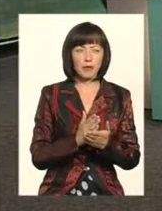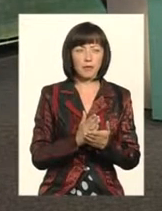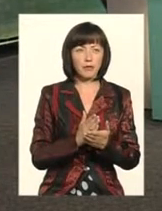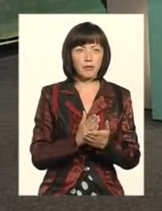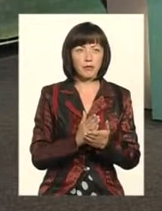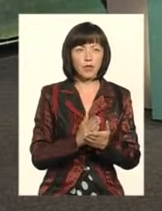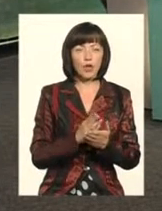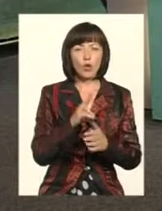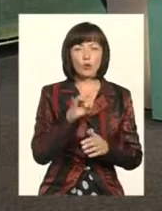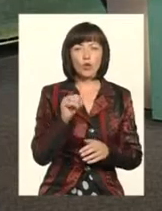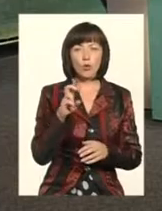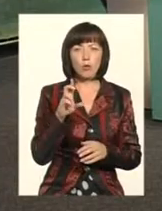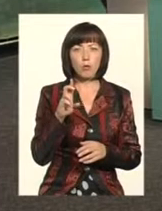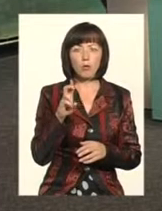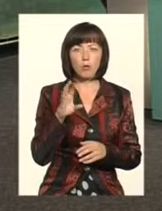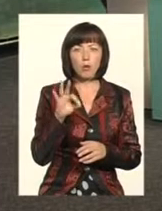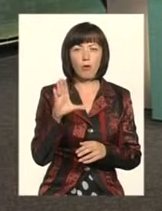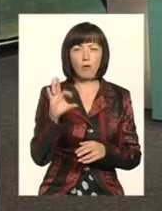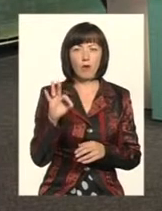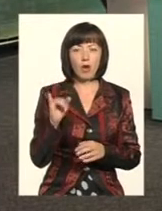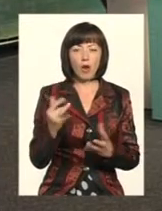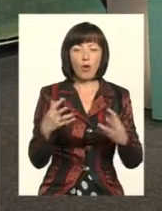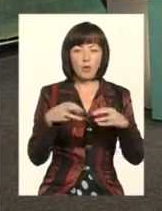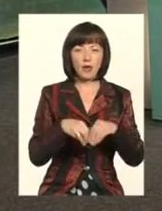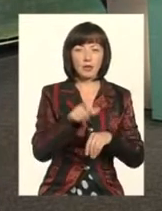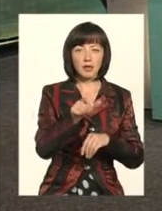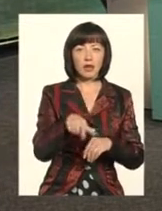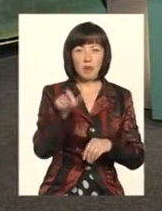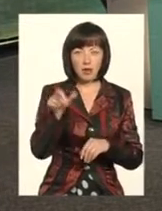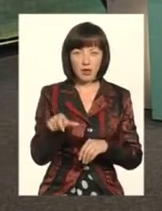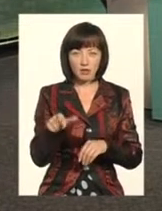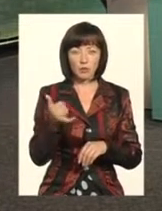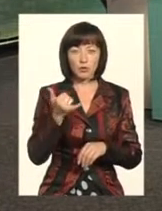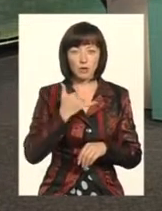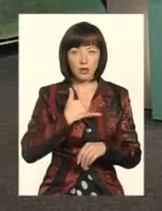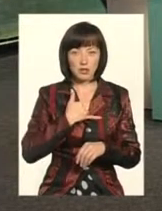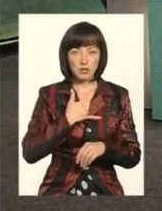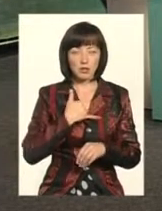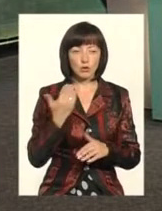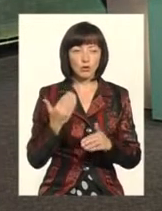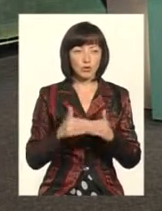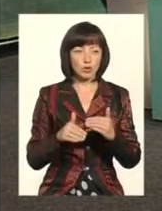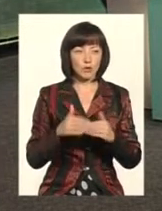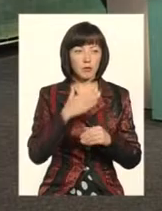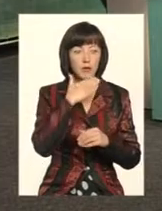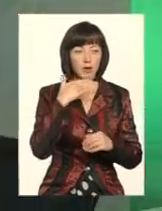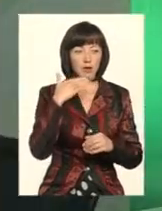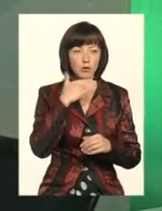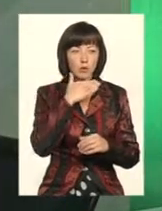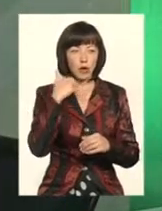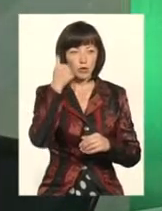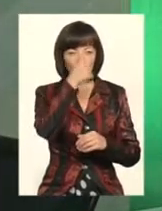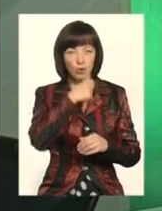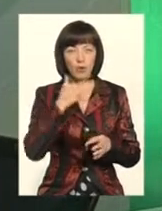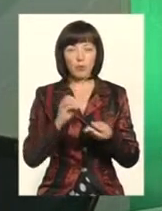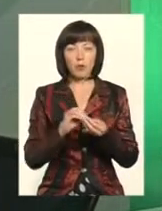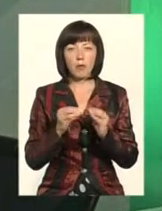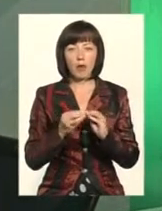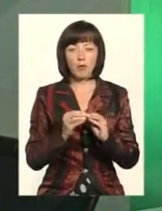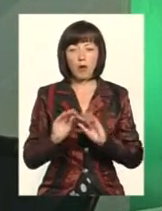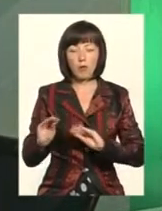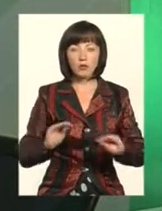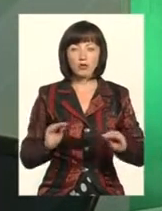в мікрорайоні Дубівський, і об'єднання громадян. І от в нас вже багато-багато років проблема з